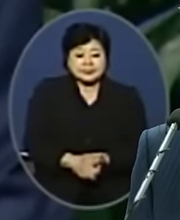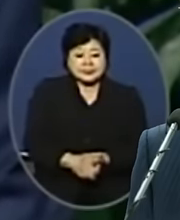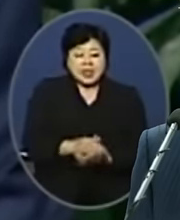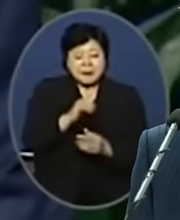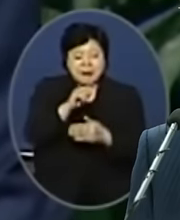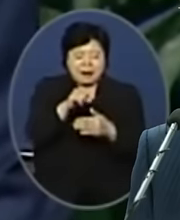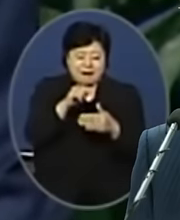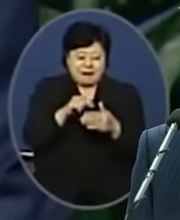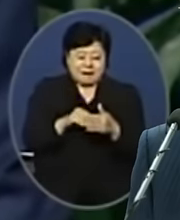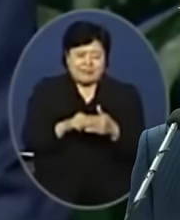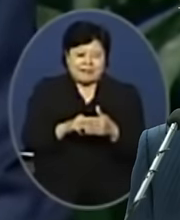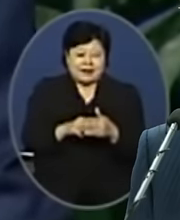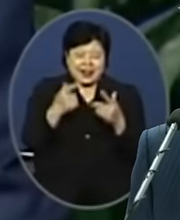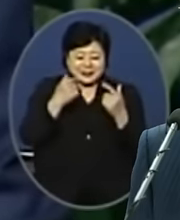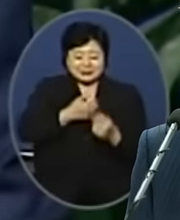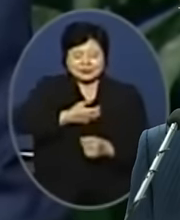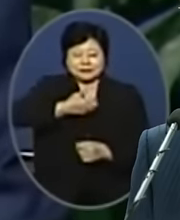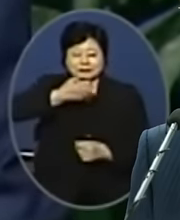그 마음속에 언제나 꿈이